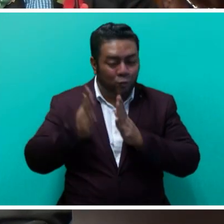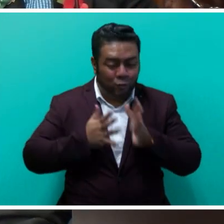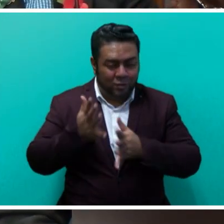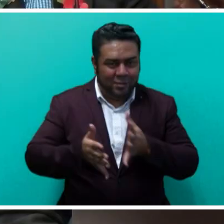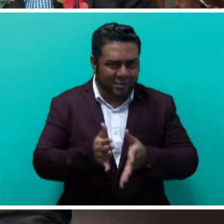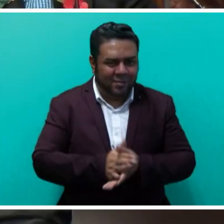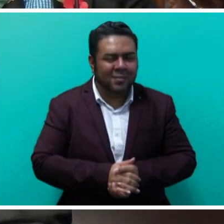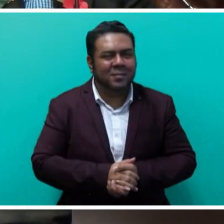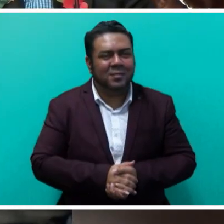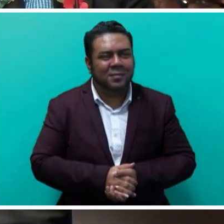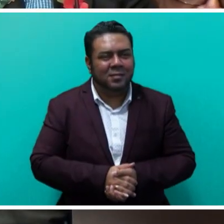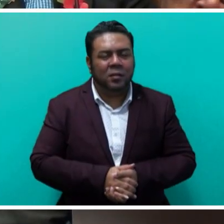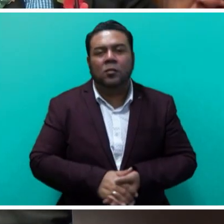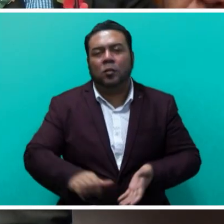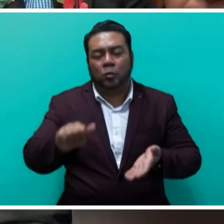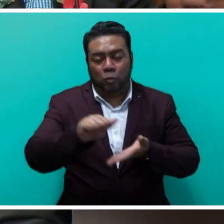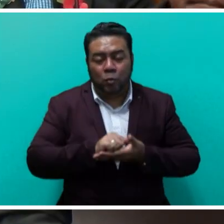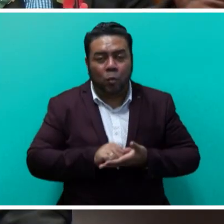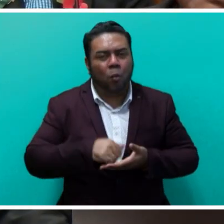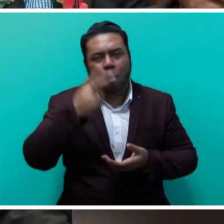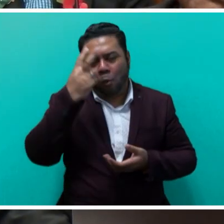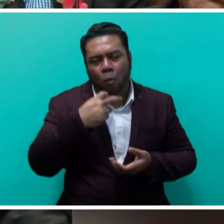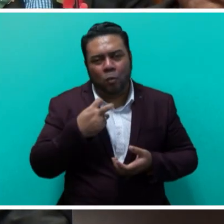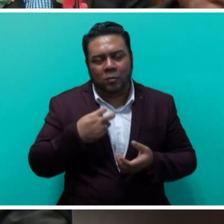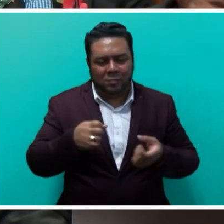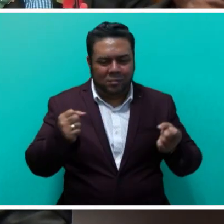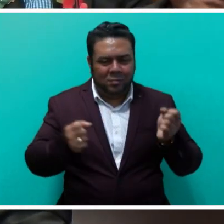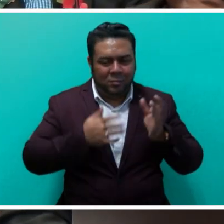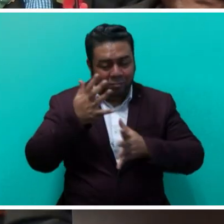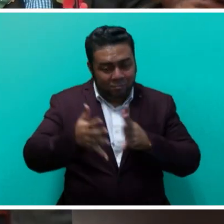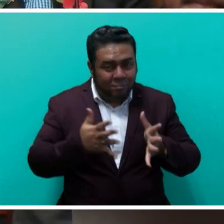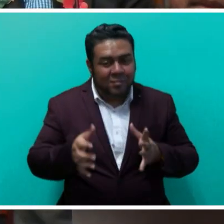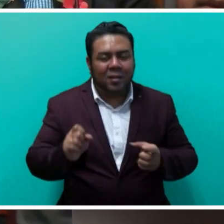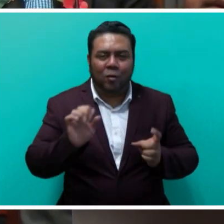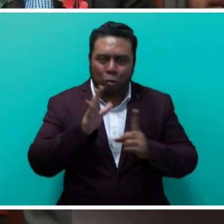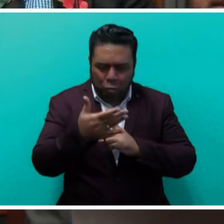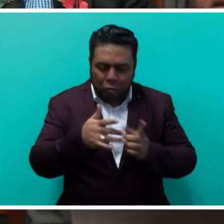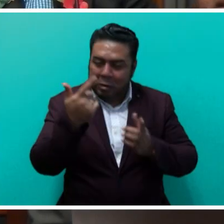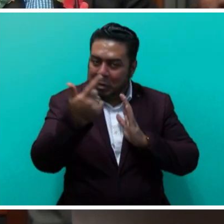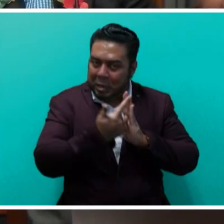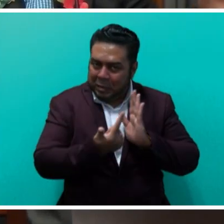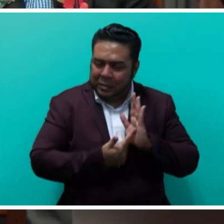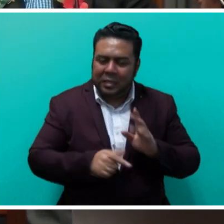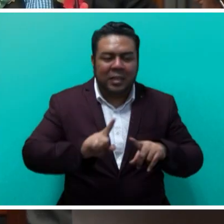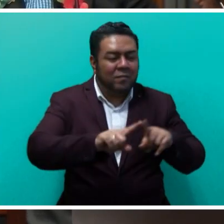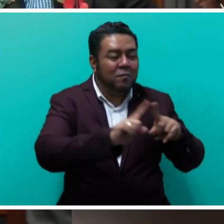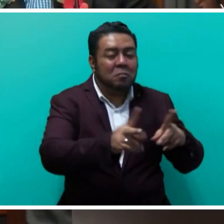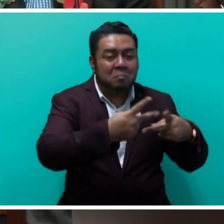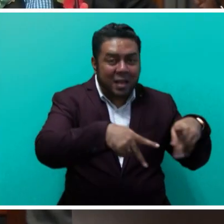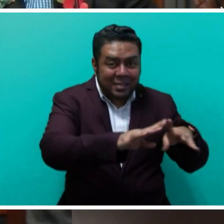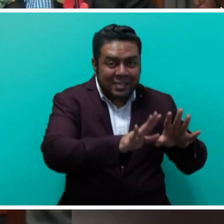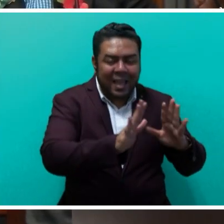vei vuku makawa, vaka viti, na vei vanua kena kena i tovo.